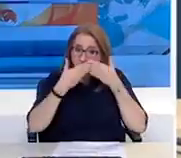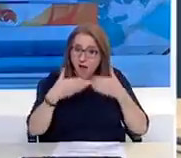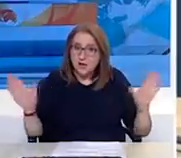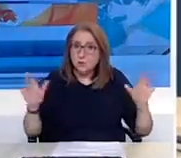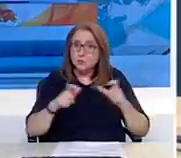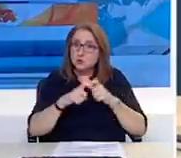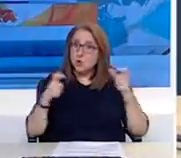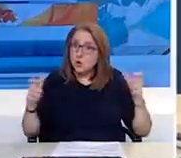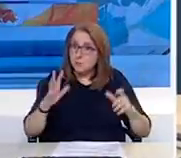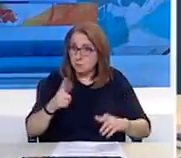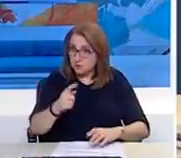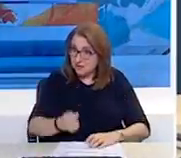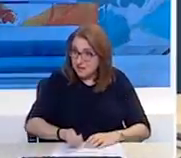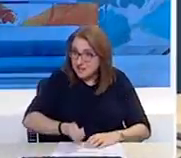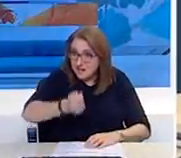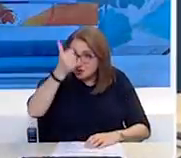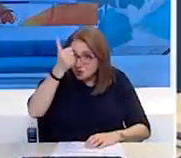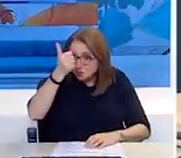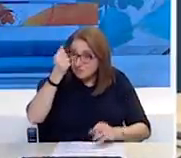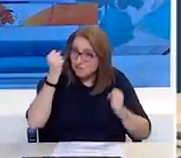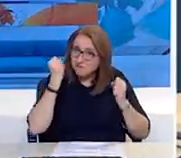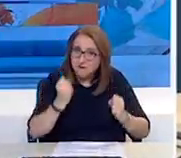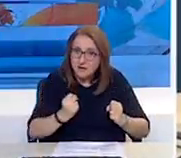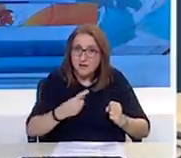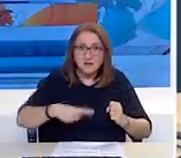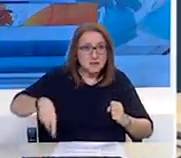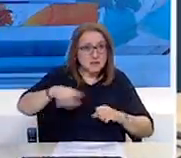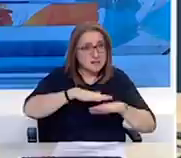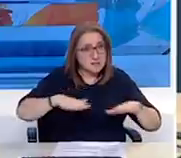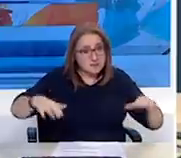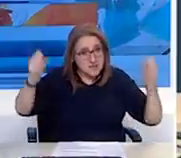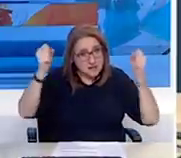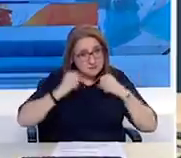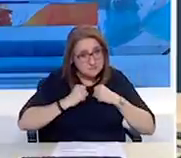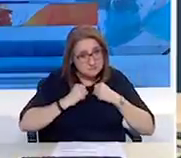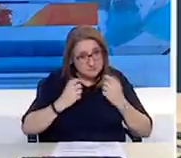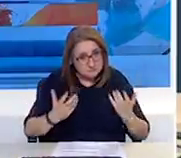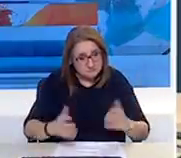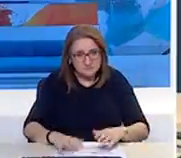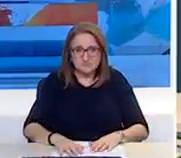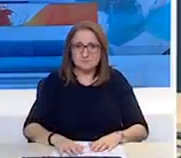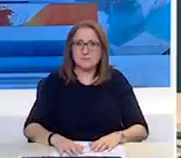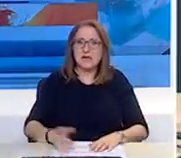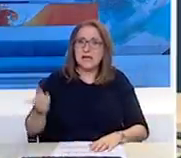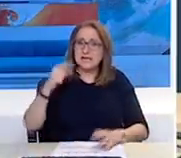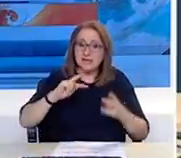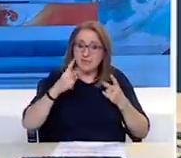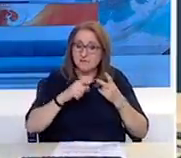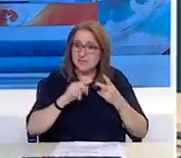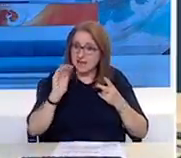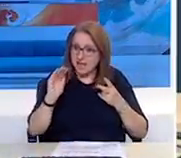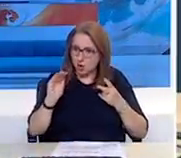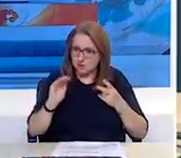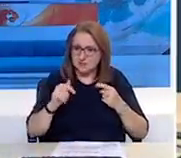οποίο κρίνεται ότι πρέπει να συμμετάσχουν και τα παιδιά? Παρόμοια ερώτηση από τον κύριο Σχοινά και τον τηλεοπτικό σταθμό Κόντρα. Κύριε Τσιόδρα,